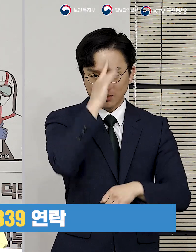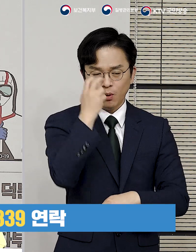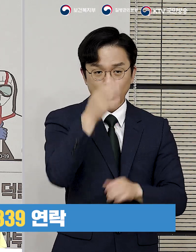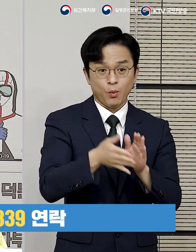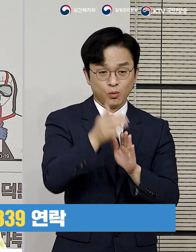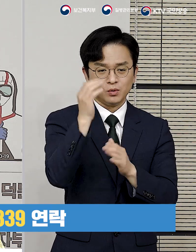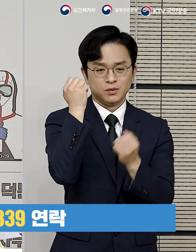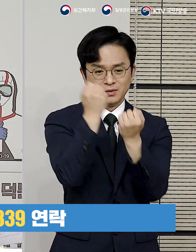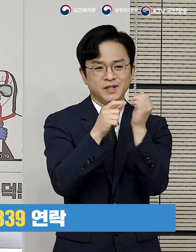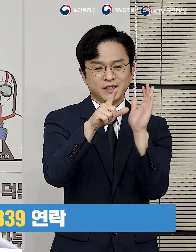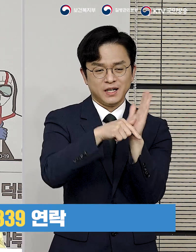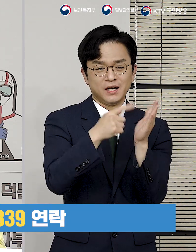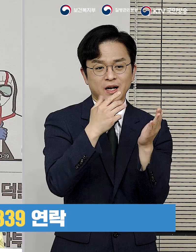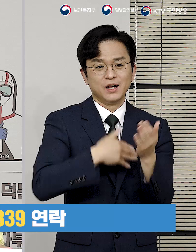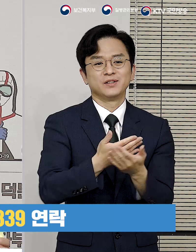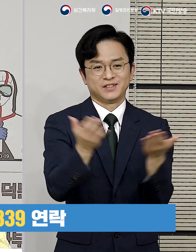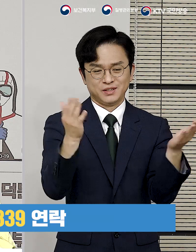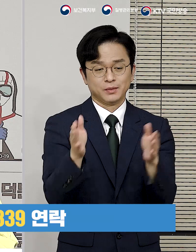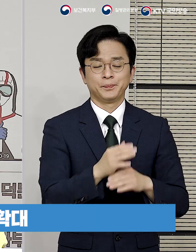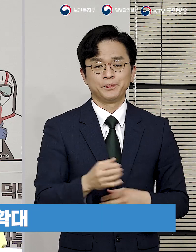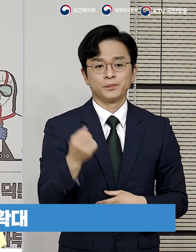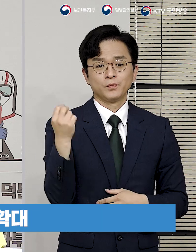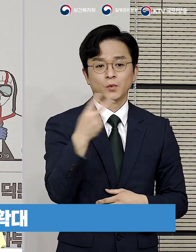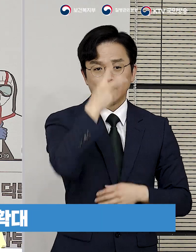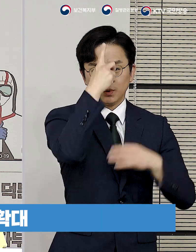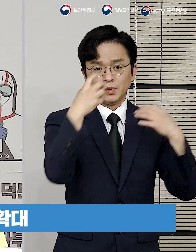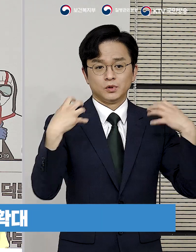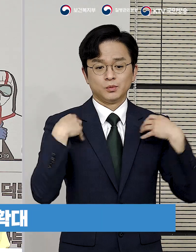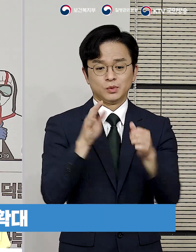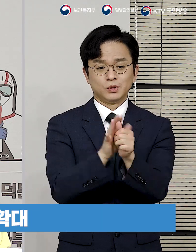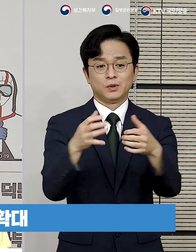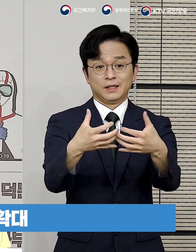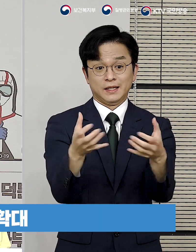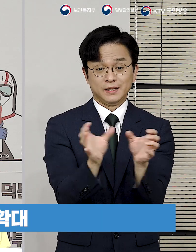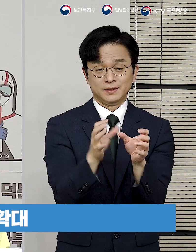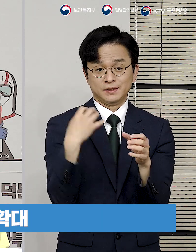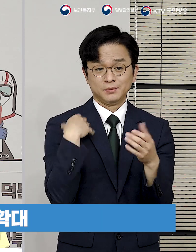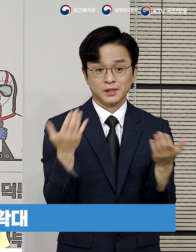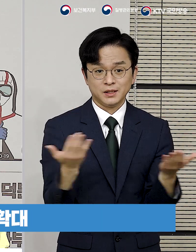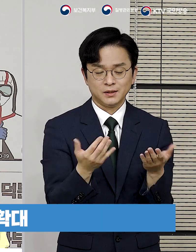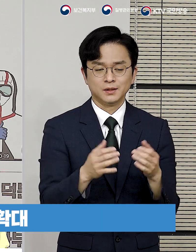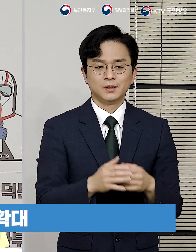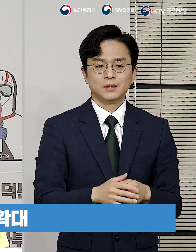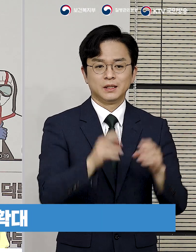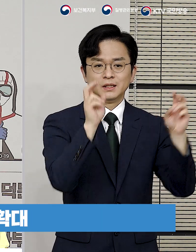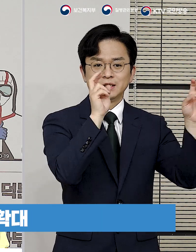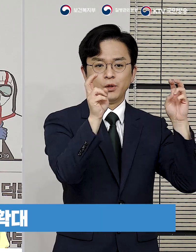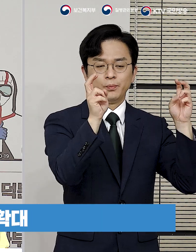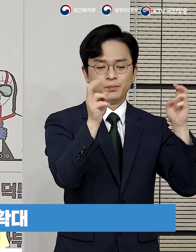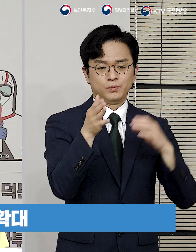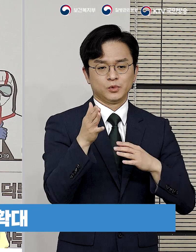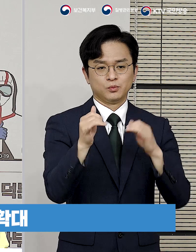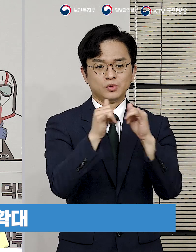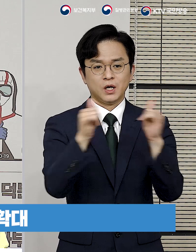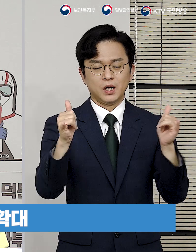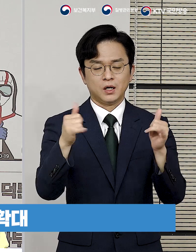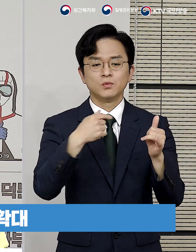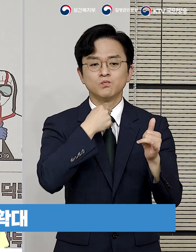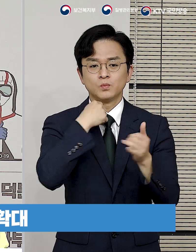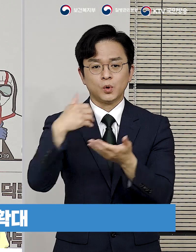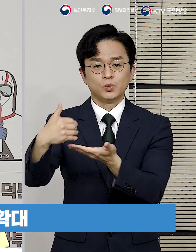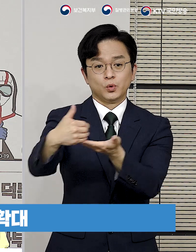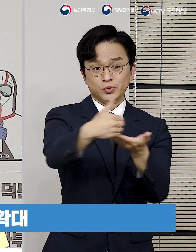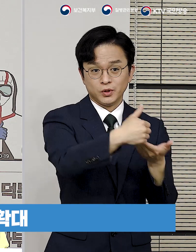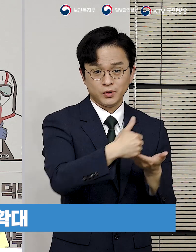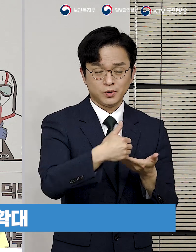방대본 브리핑에서 정리해서 발표하겠습니다. 범정부 지원단은 그간 제기됐었던 기업과 전문가의 요청